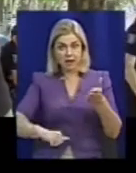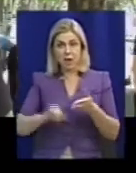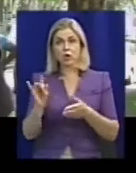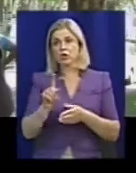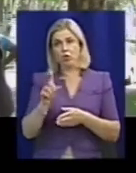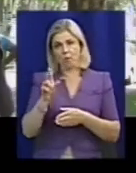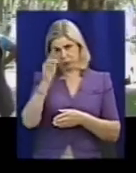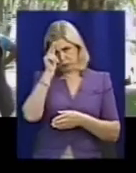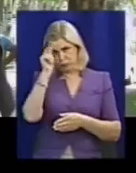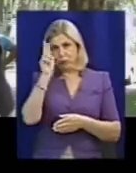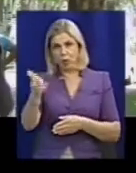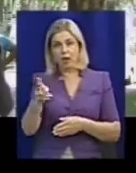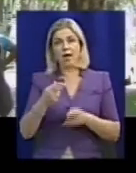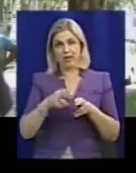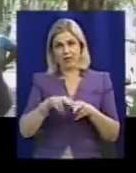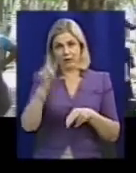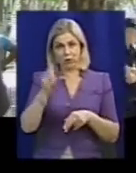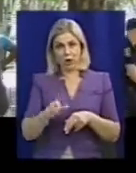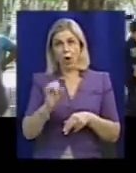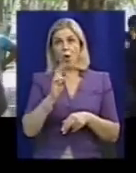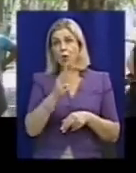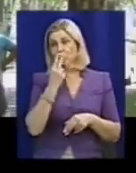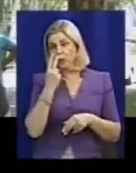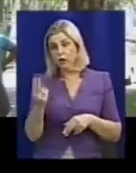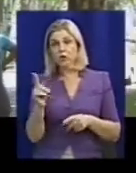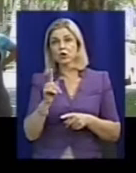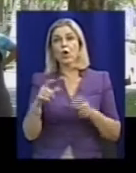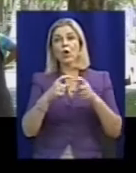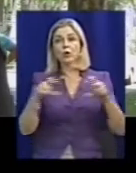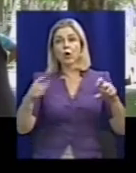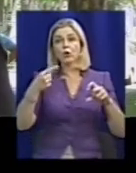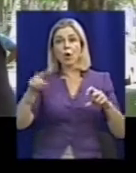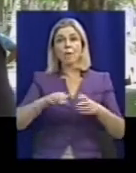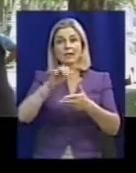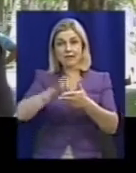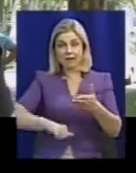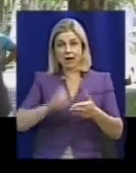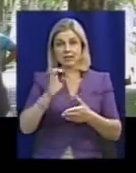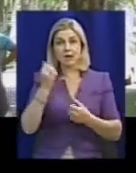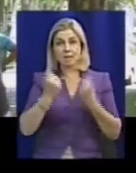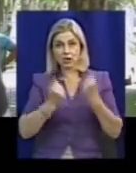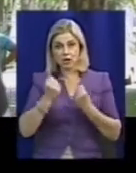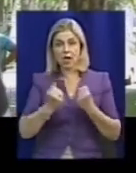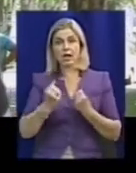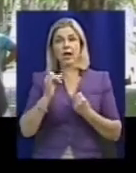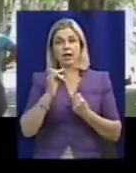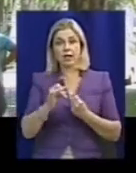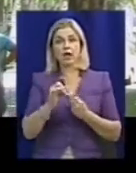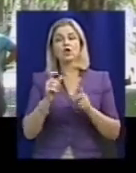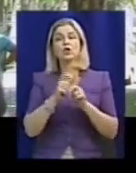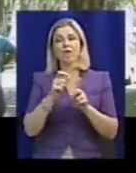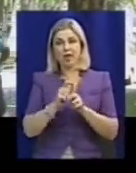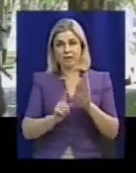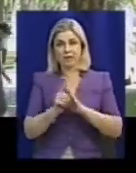провчити цього громадянина. Це побачив, що той зірвав у нього номерний знак з автомобіля. Вийшов на них перший раз словесна